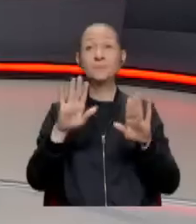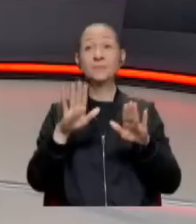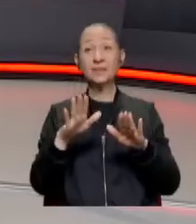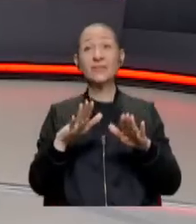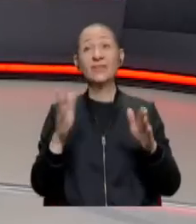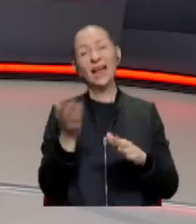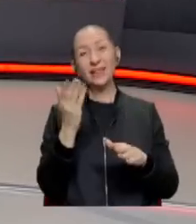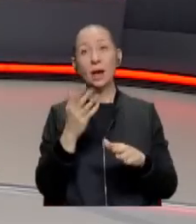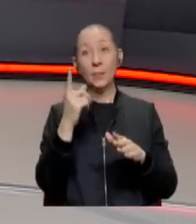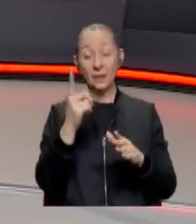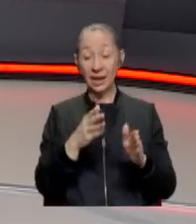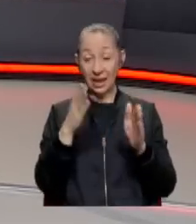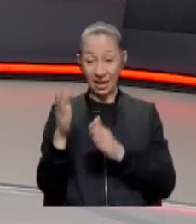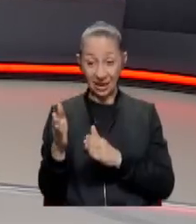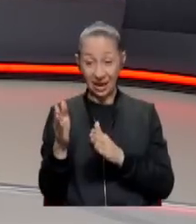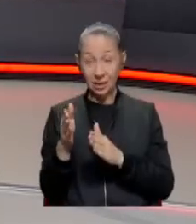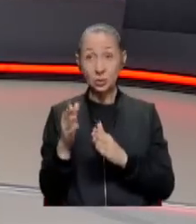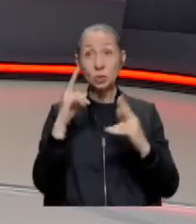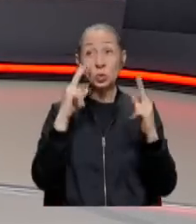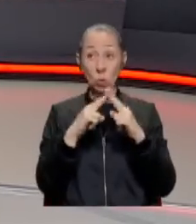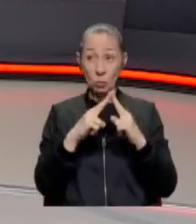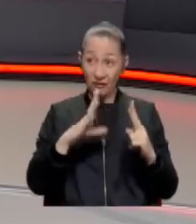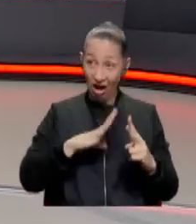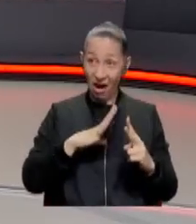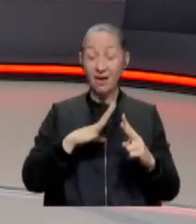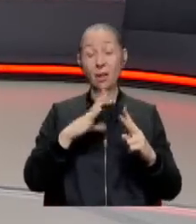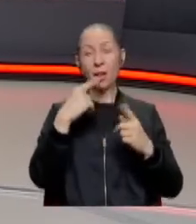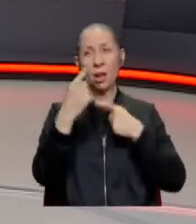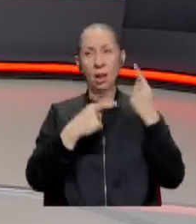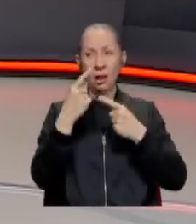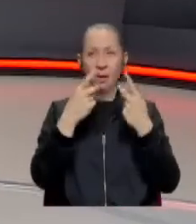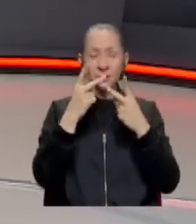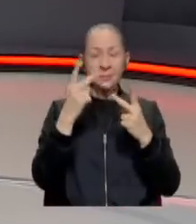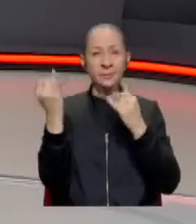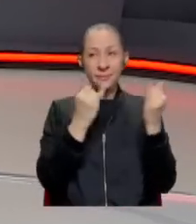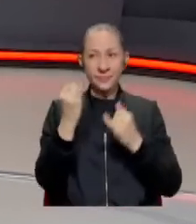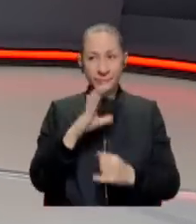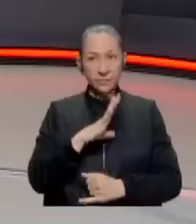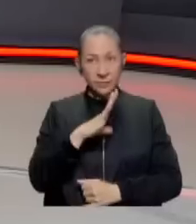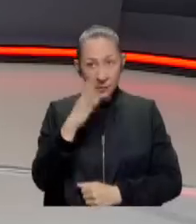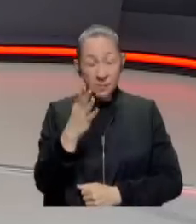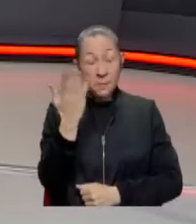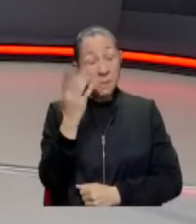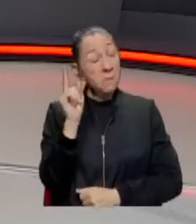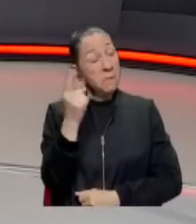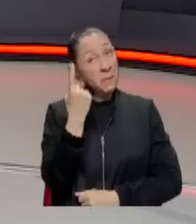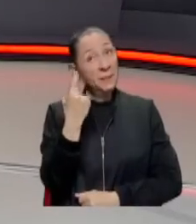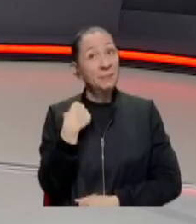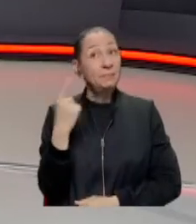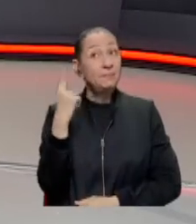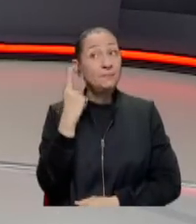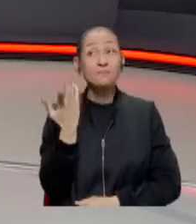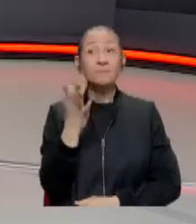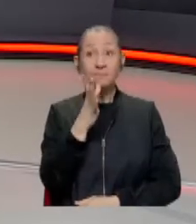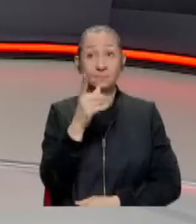işte filan ama bir yandan da görüşülüyor şu bu falan diye konuşturmalar bir tartışmalar var diye Ama ilginçti kulağıma